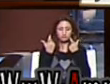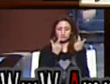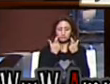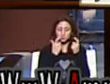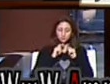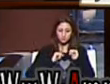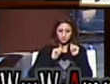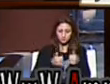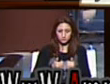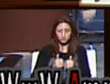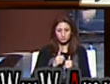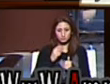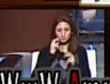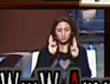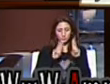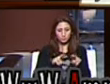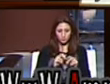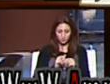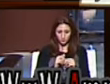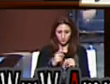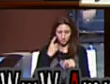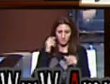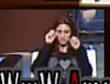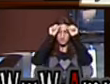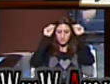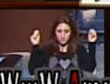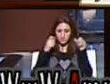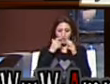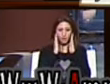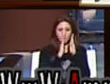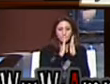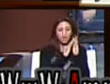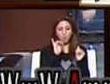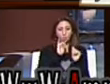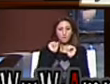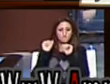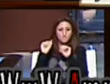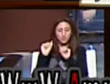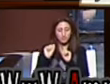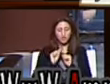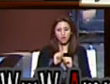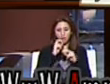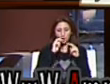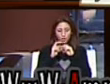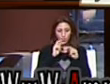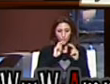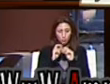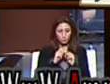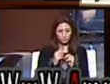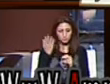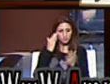اقامته بضاحيه المعادي لمتابعه نشاط السفاره واهم الملفات اللي هيطرحها وطرحت ارسلوا بها طلب